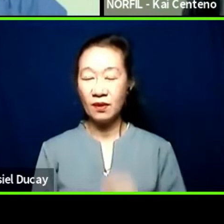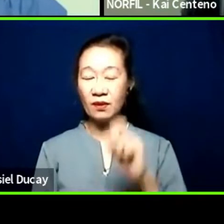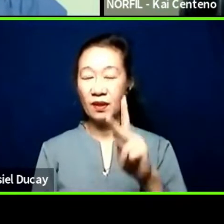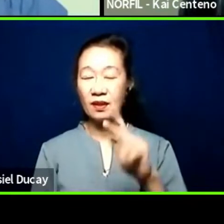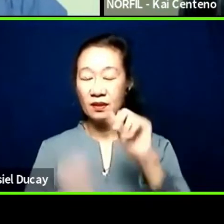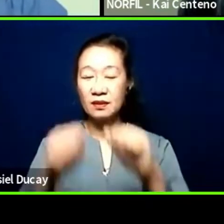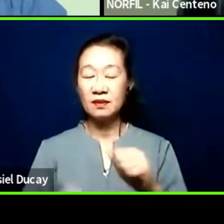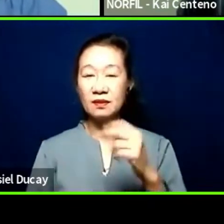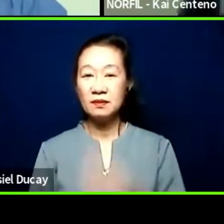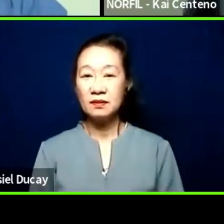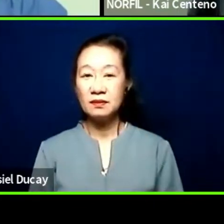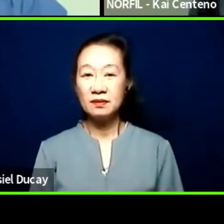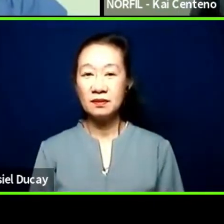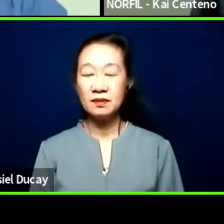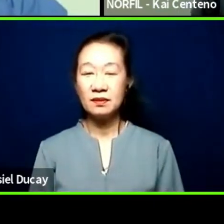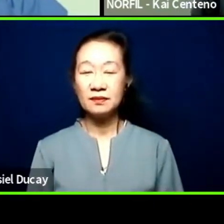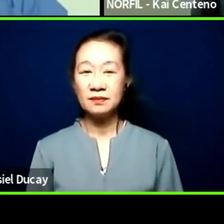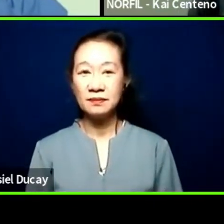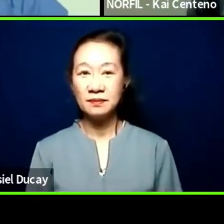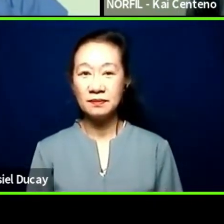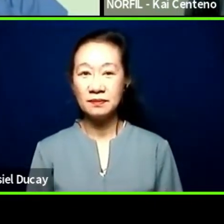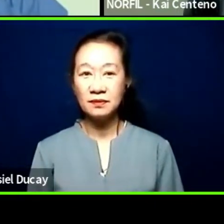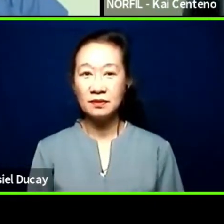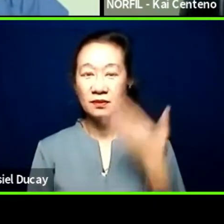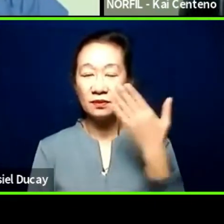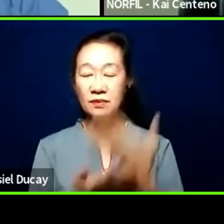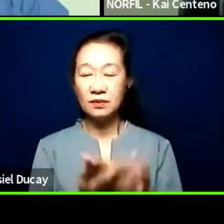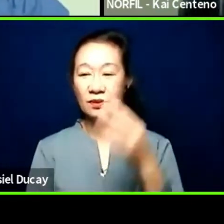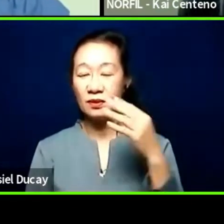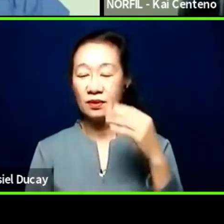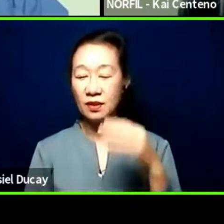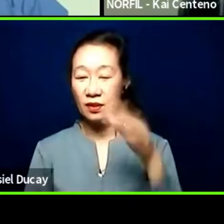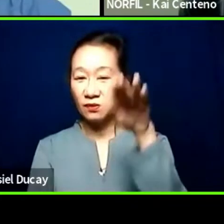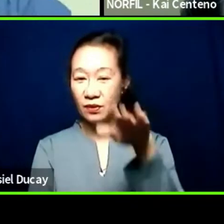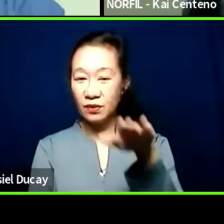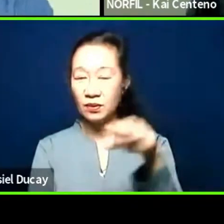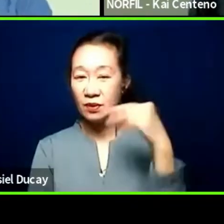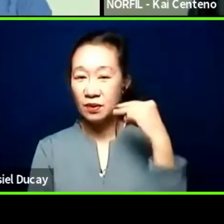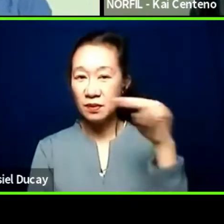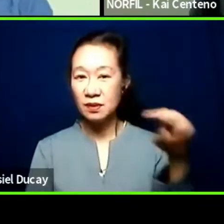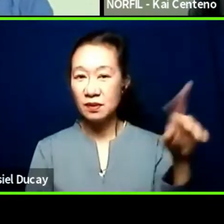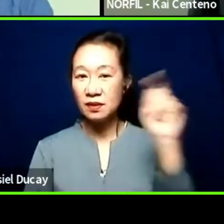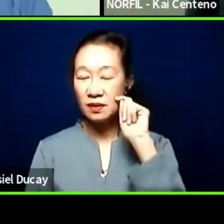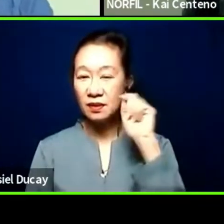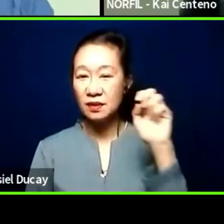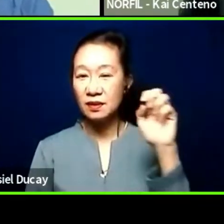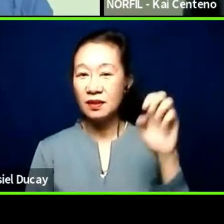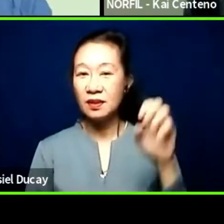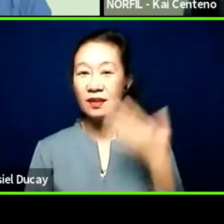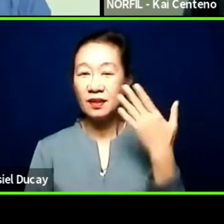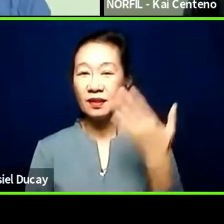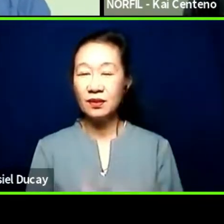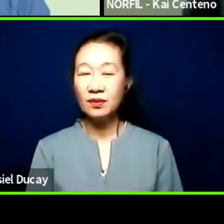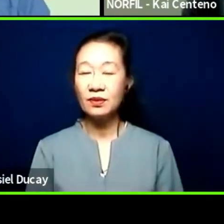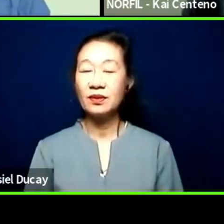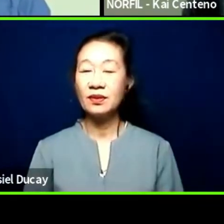po. Okay, sige. Good afternoon, Mr. Good afternoon, Ranil. Hi, Teacher Landa.